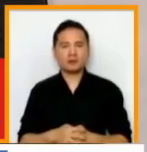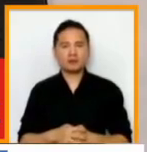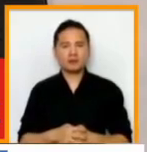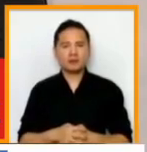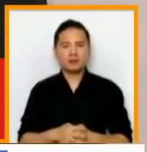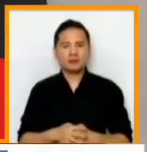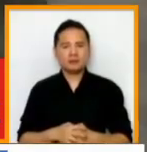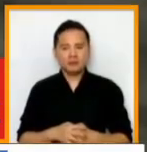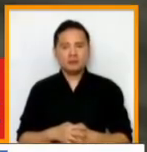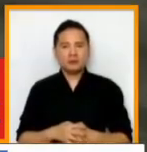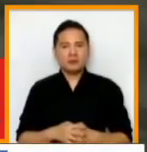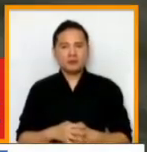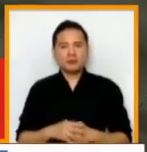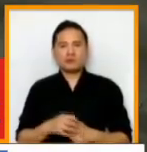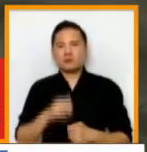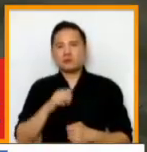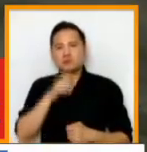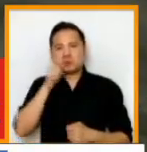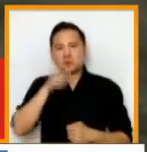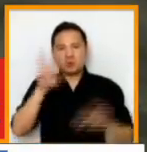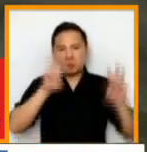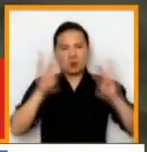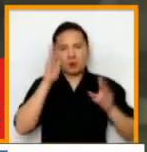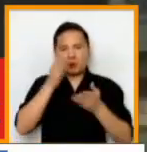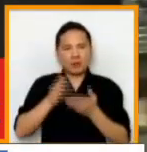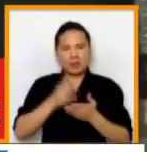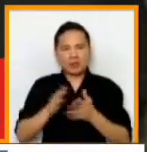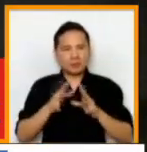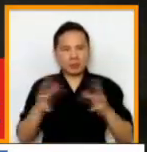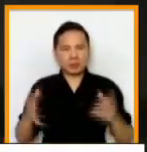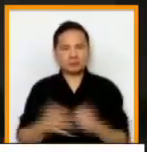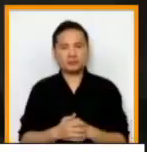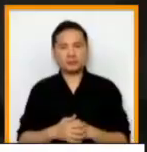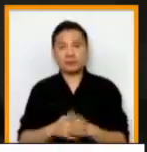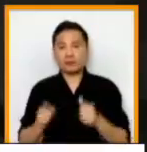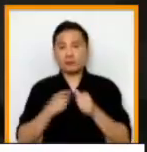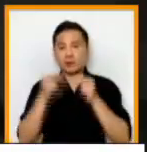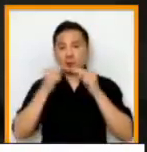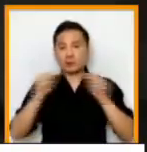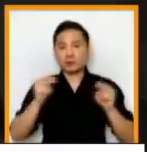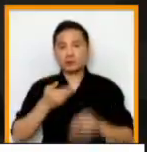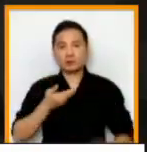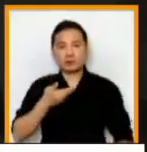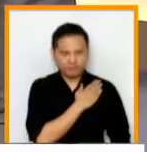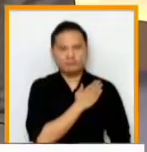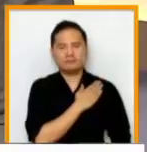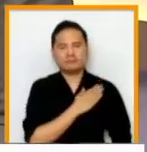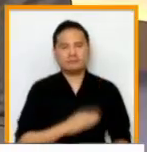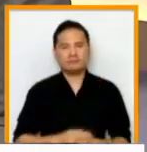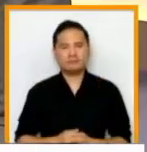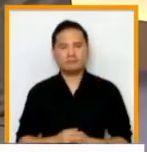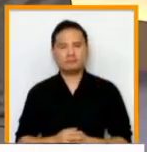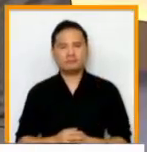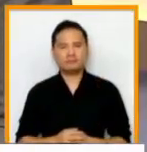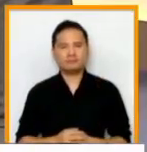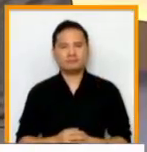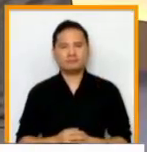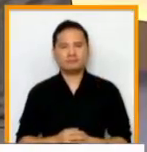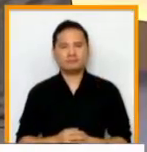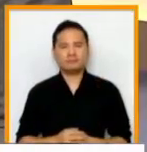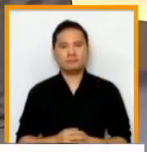having a wastage. Yan ang unang balita. Corinne Katibayan, Buong Puso para sa Pilipino. Ngayong darating na ang